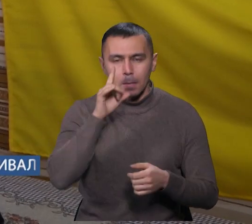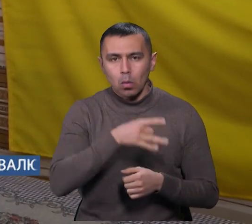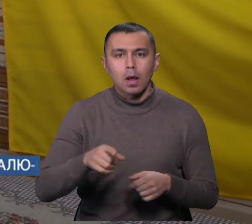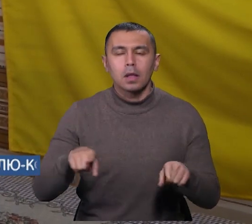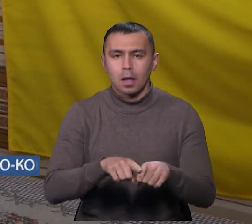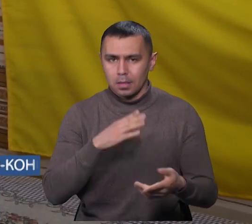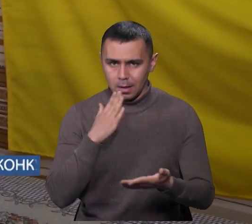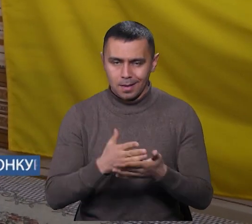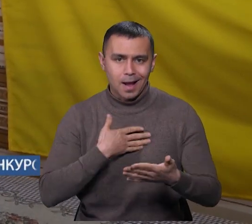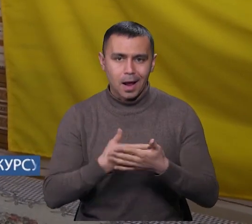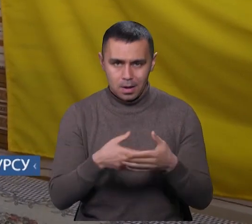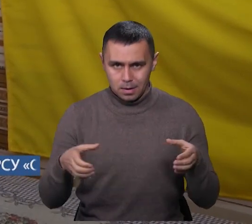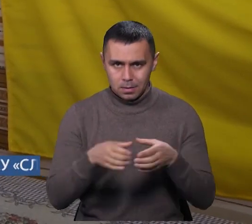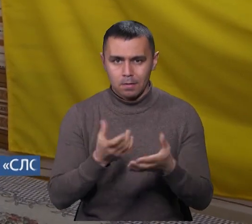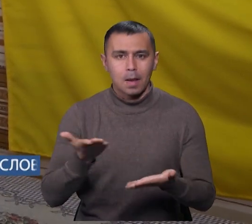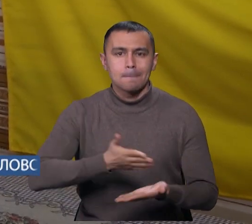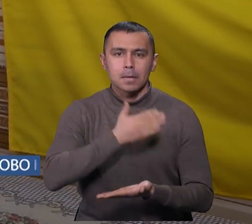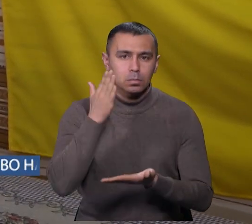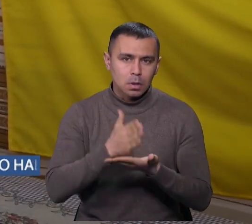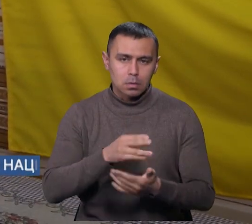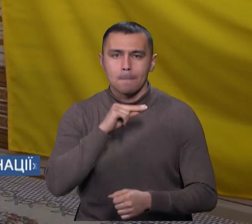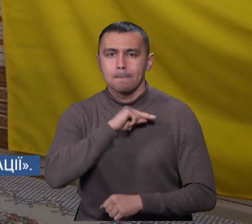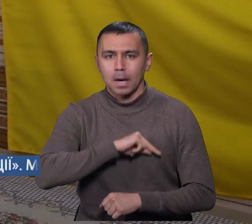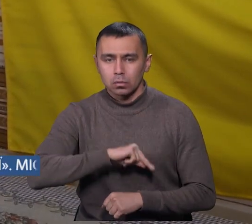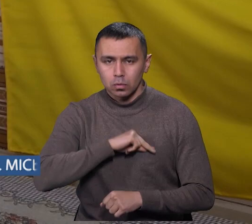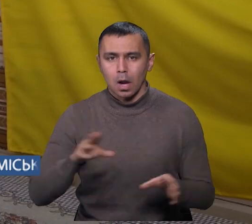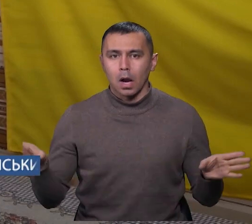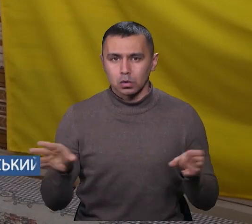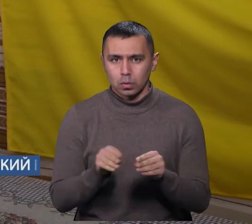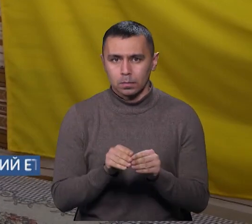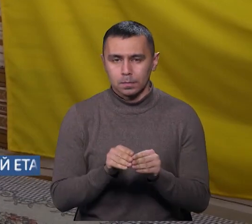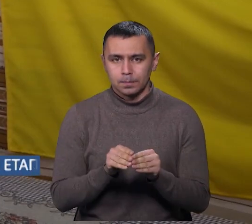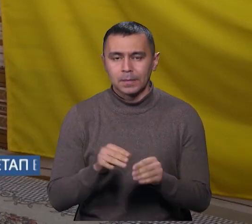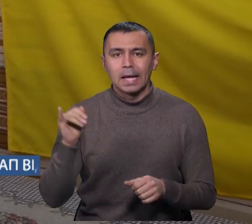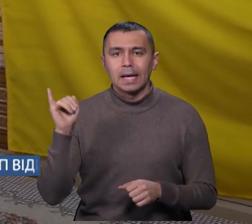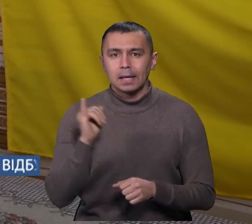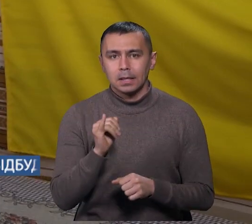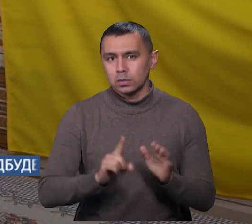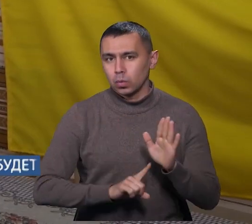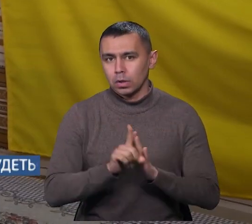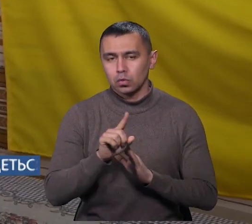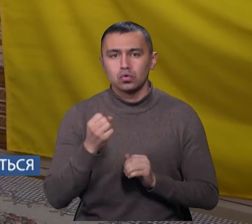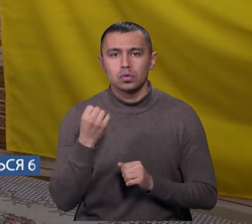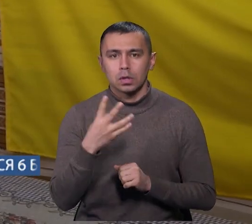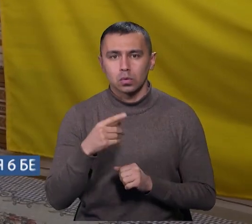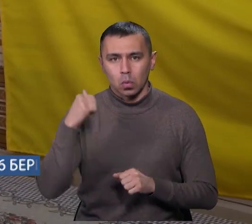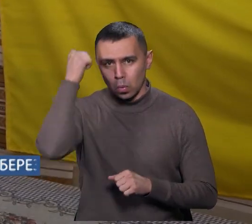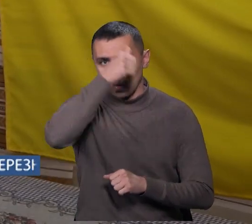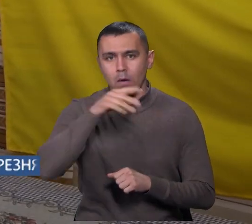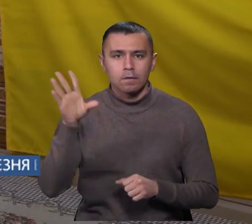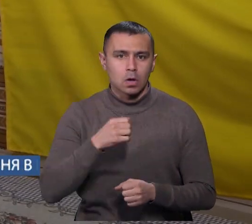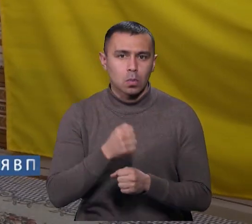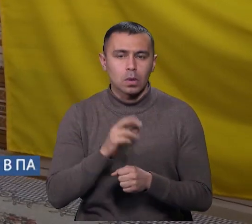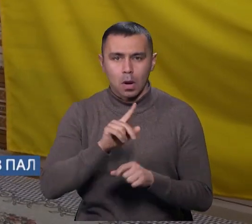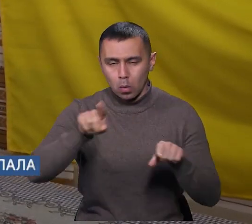такий актив, який безпосередньо працює разом. І з початку 2014 року вся робота,